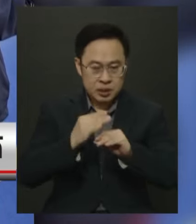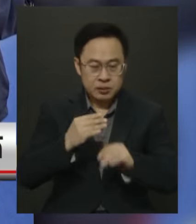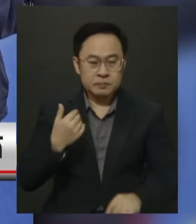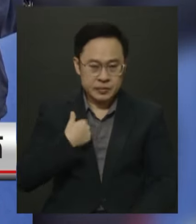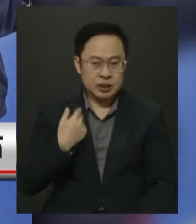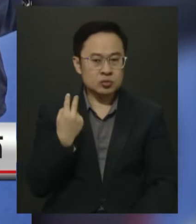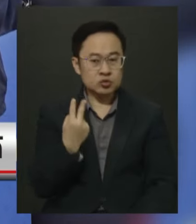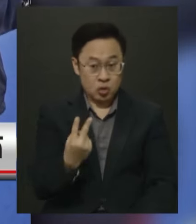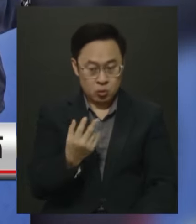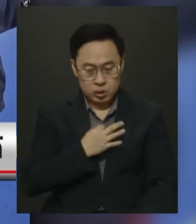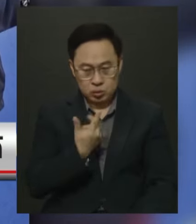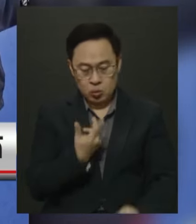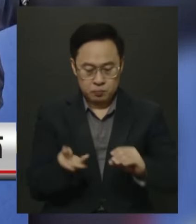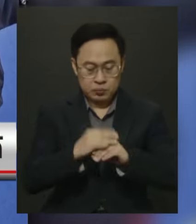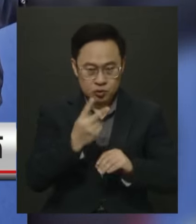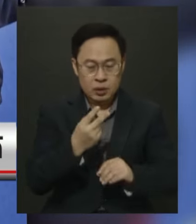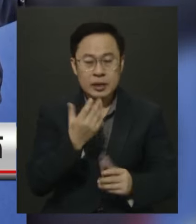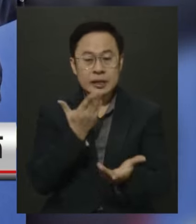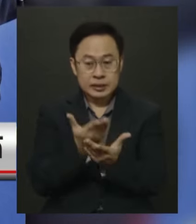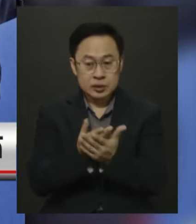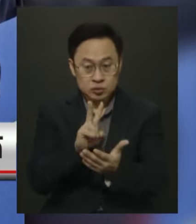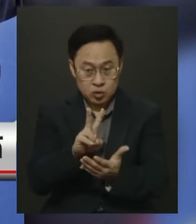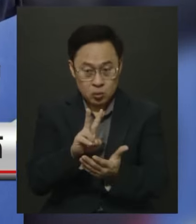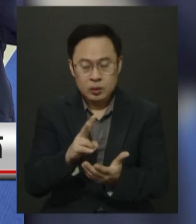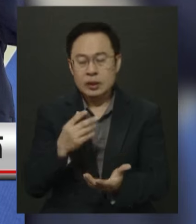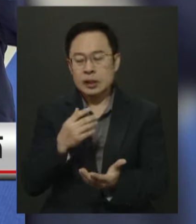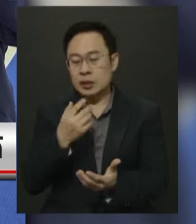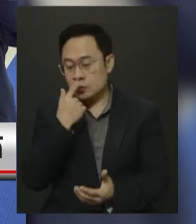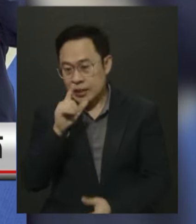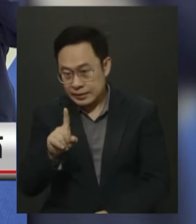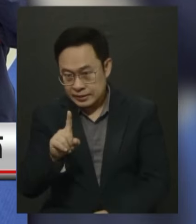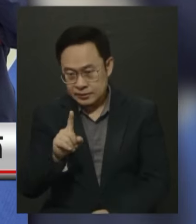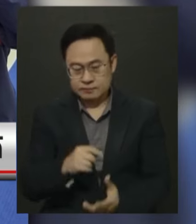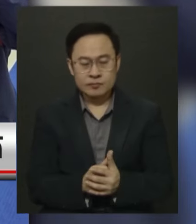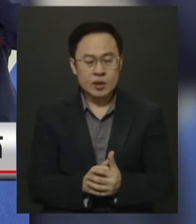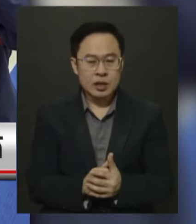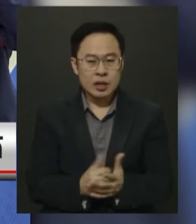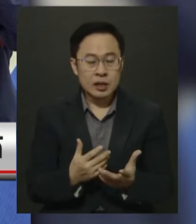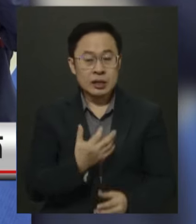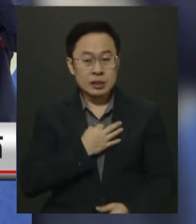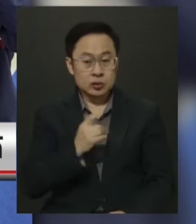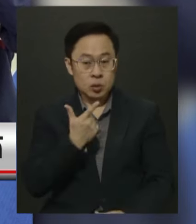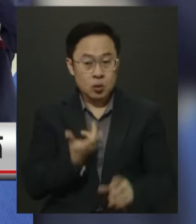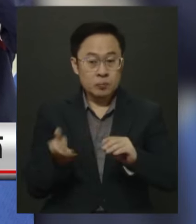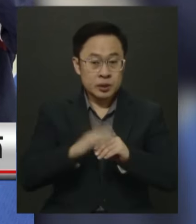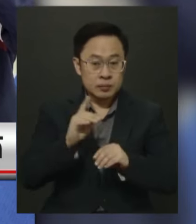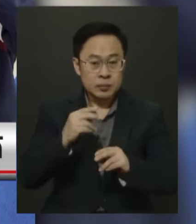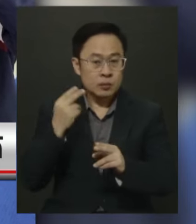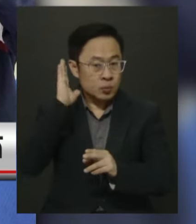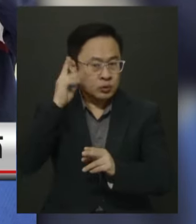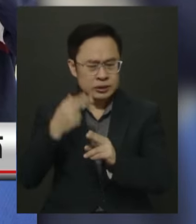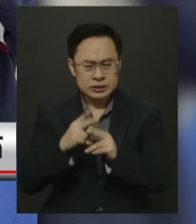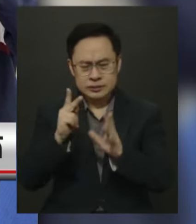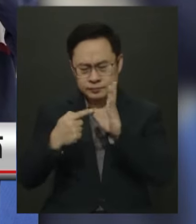เก็บเพิ่มได้อีก2เหรียญทอง2เหรียญเงินแล้วก็1เหรียญทองแดงค่ะโดย2เหรียญทองนะคะได้จากนายกฤตยศ